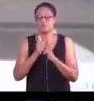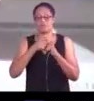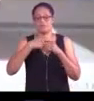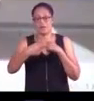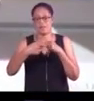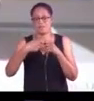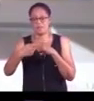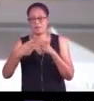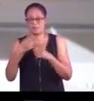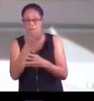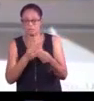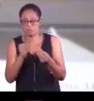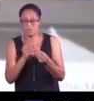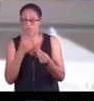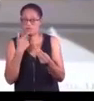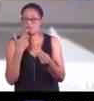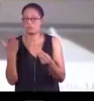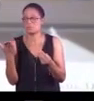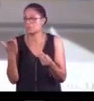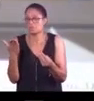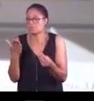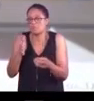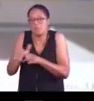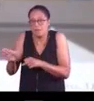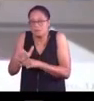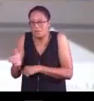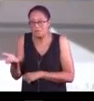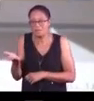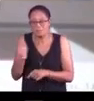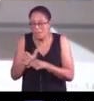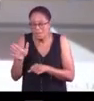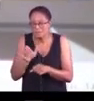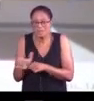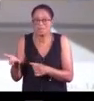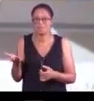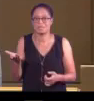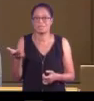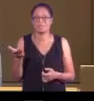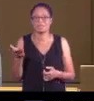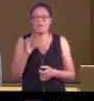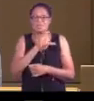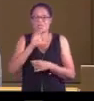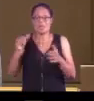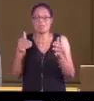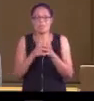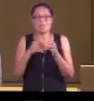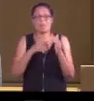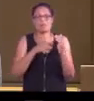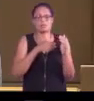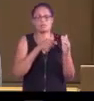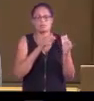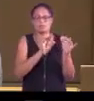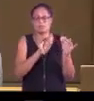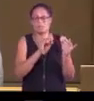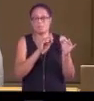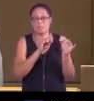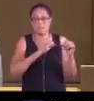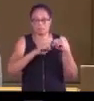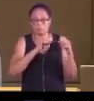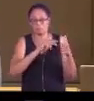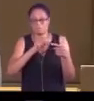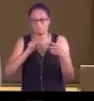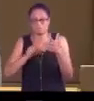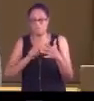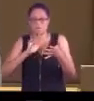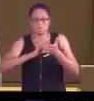expliqués, étaient dès le départ insuffisants pour réaliser les près de 100 000 prises. Compte tenu de toutes les